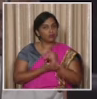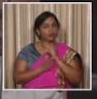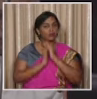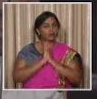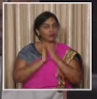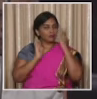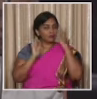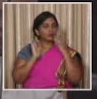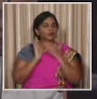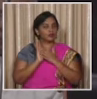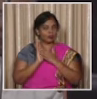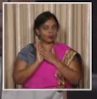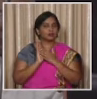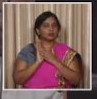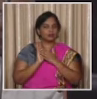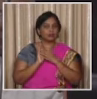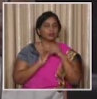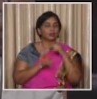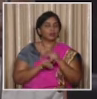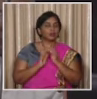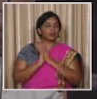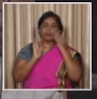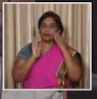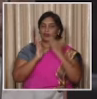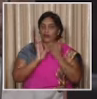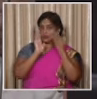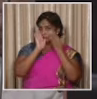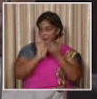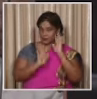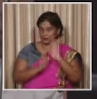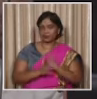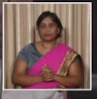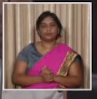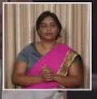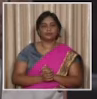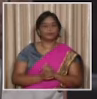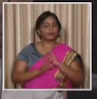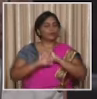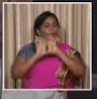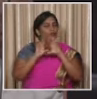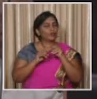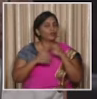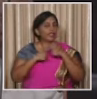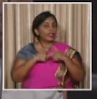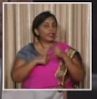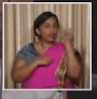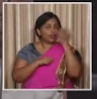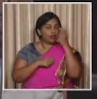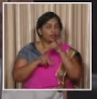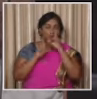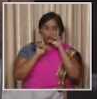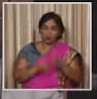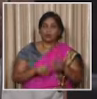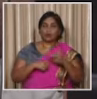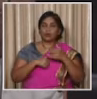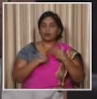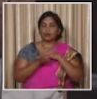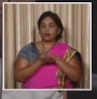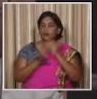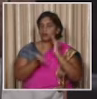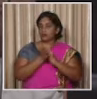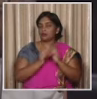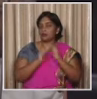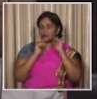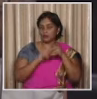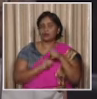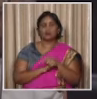කූටදන්තා චක්කවර්ති සිහනාද සූත්‍රයන්හි පෙන්වා දී ඇත. පොදු හේතුව සොයා ඊට පිළියම් යෙදීම නිවැරදි